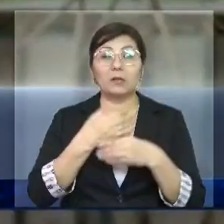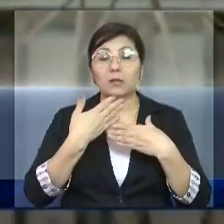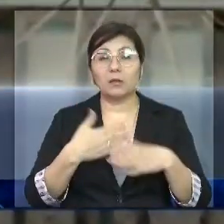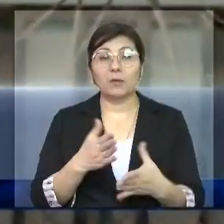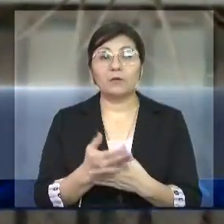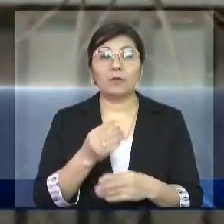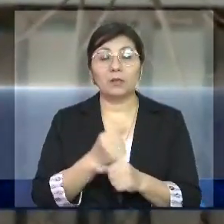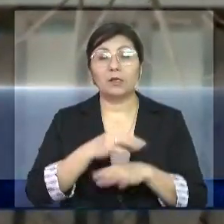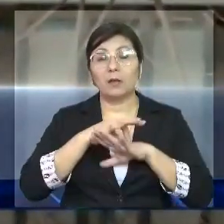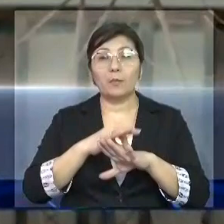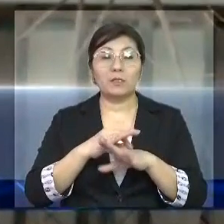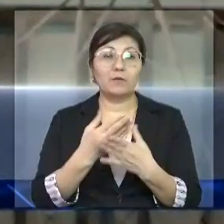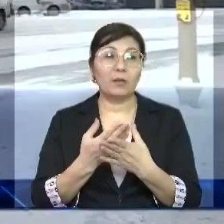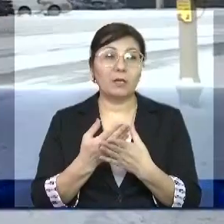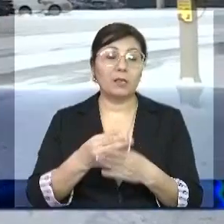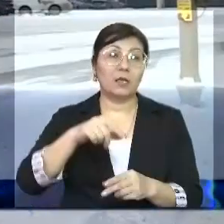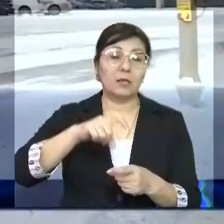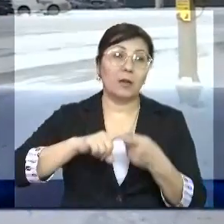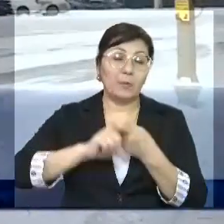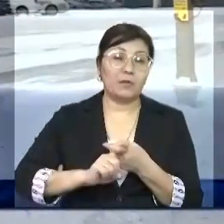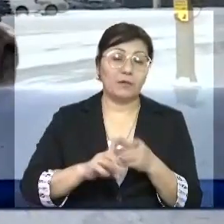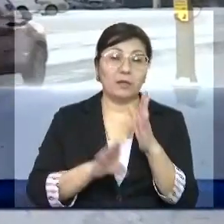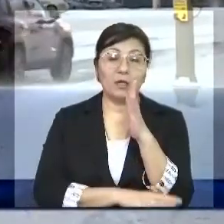ведутся работы по настройке аппаратов, и уже к концу